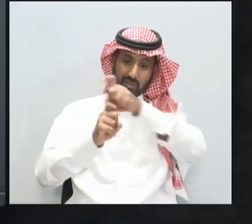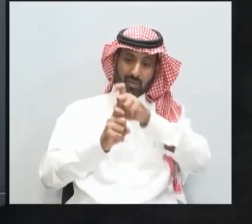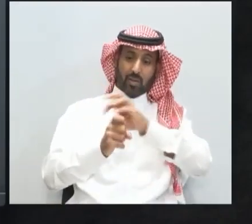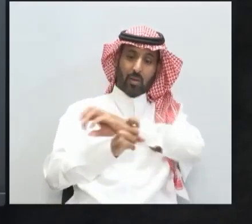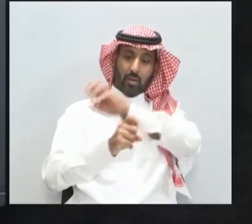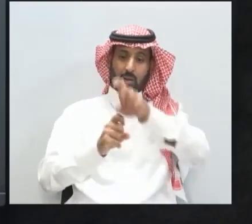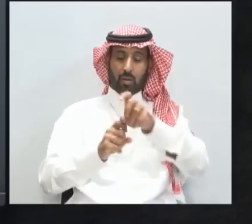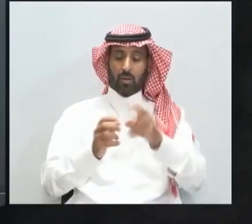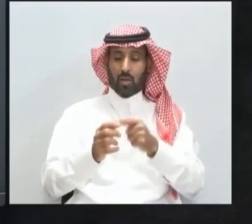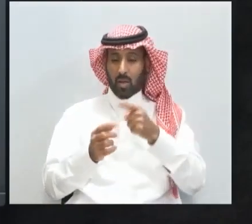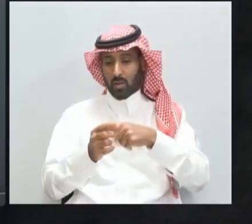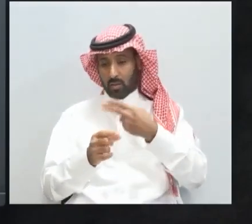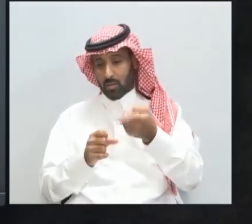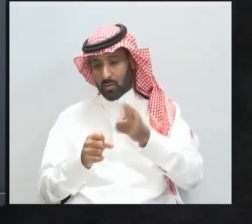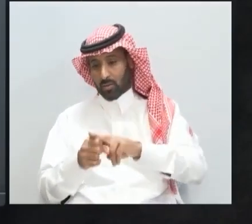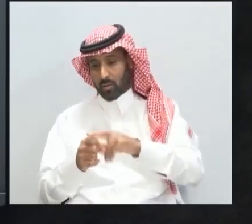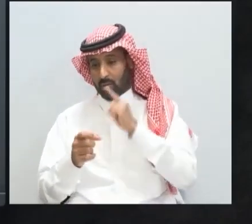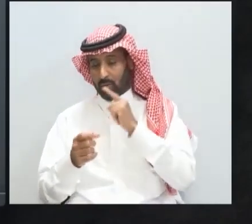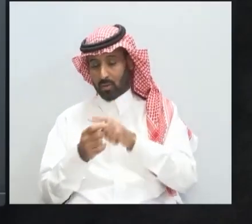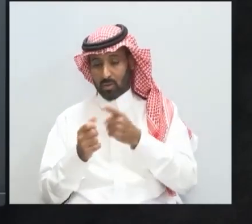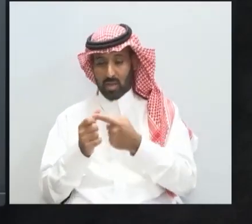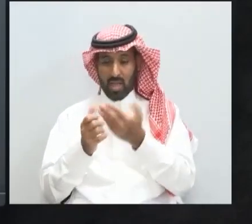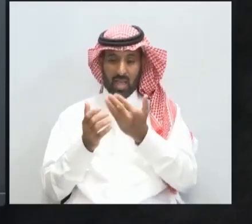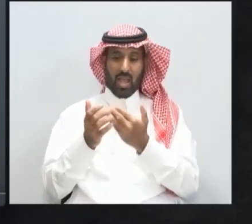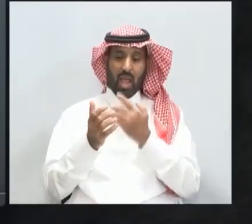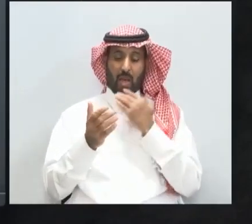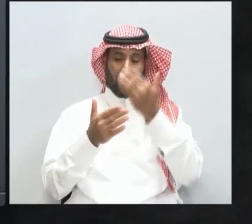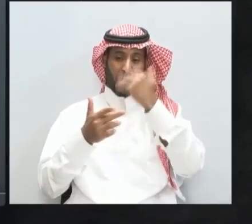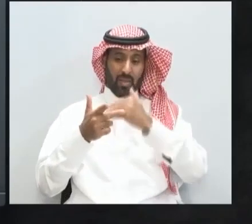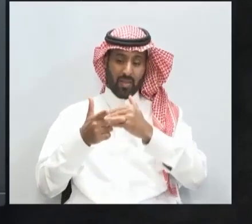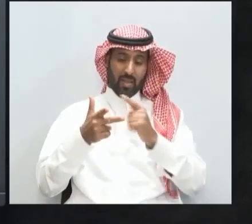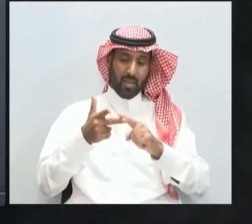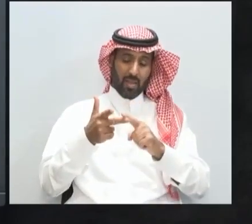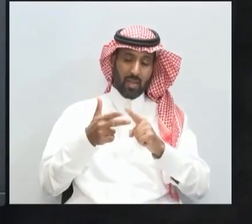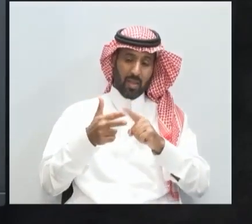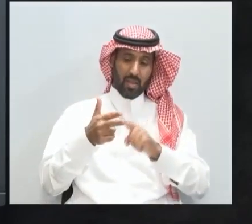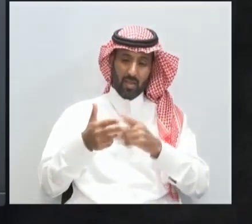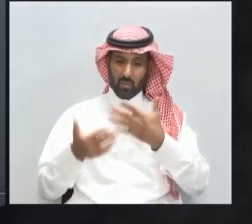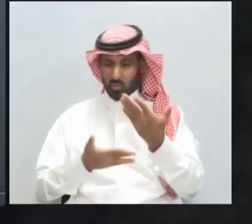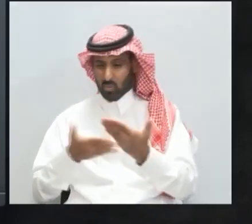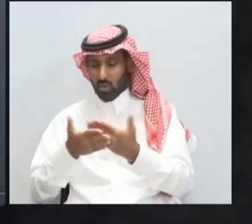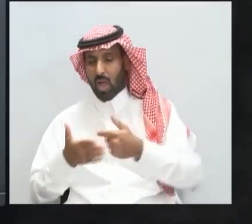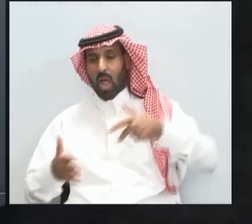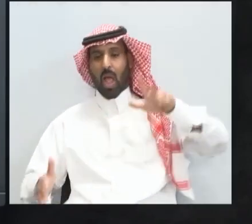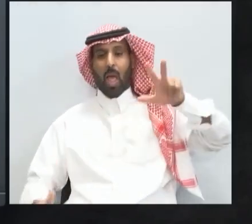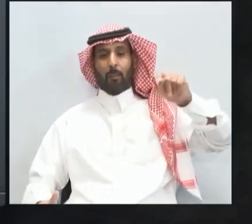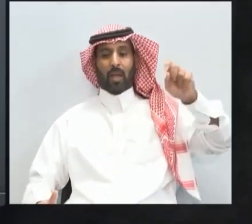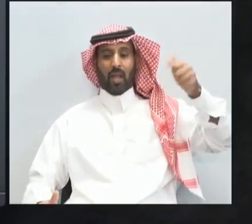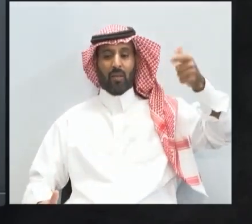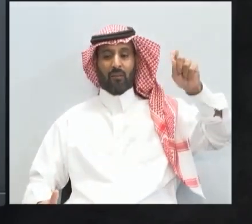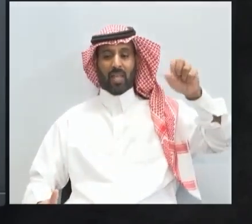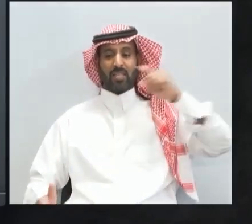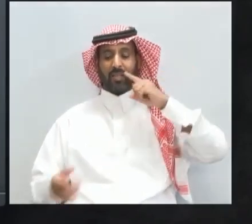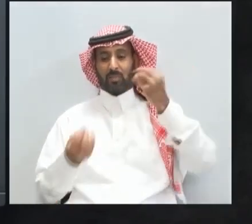نعيد هنا قبل ان نبدا مرحله كليبس هنالك مرحله تسبق هذه المرحله في هذه المرحله يتفاعل البيروفيت مع مرافق